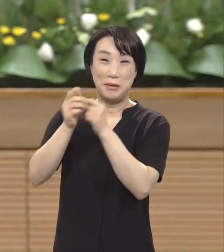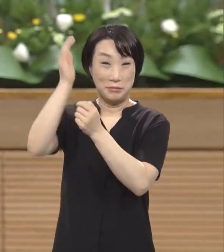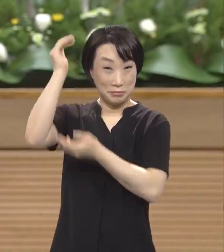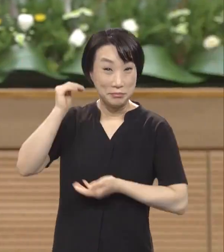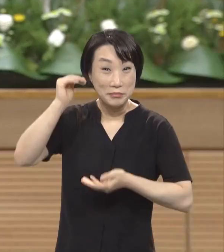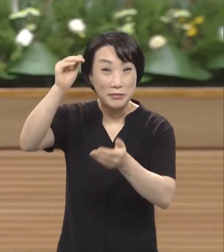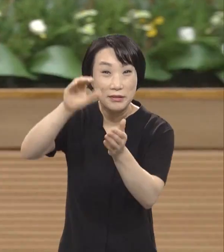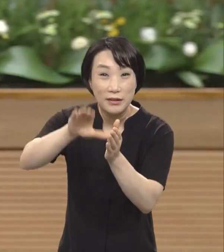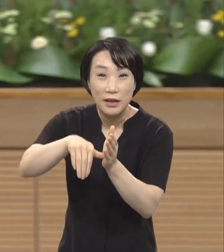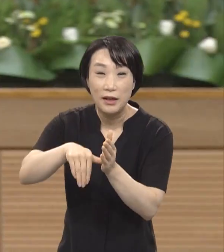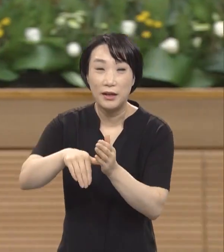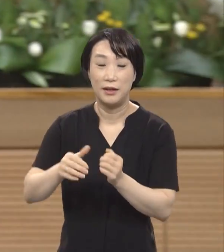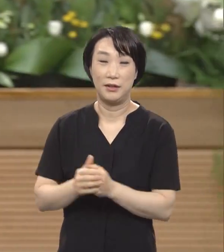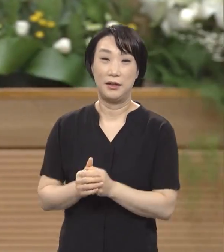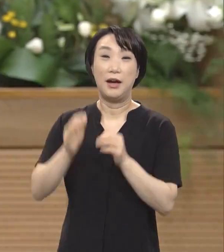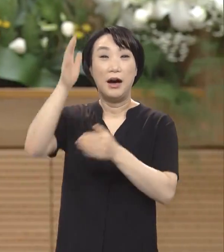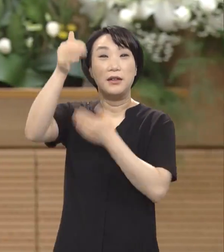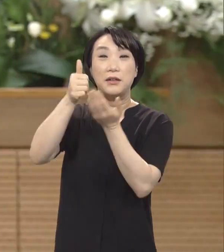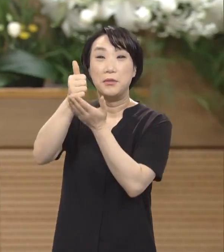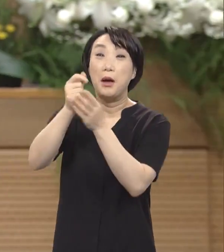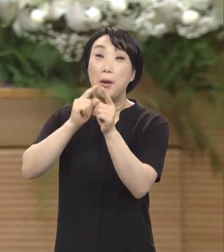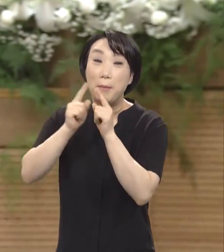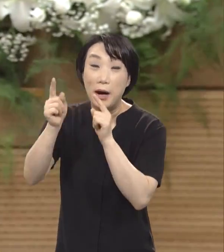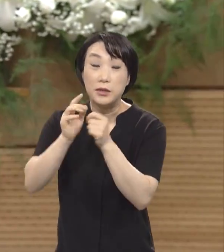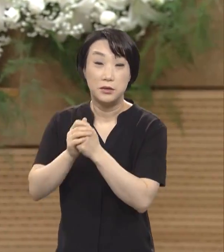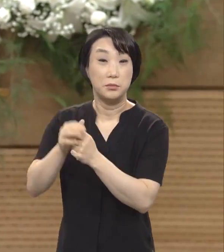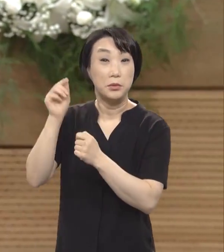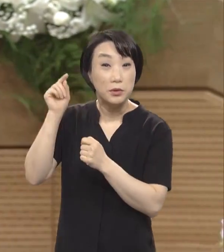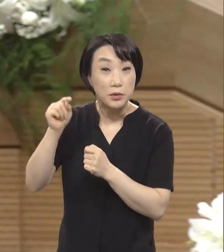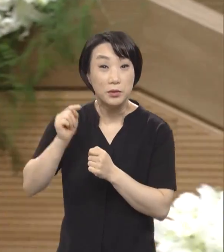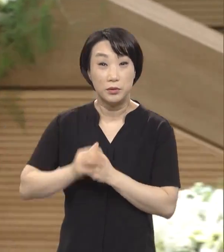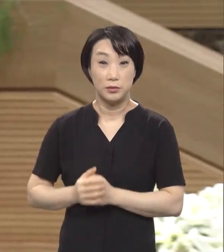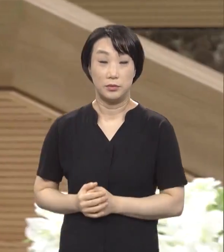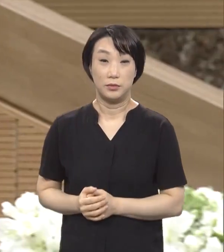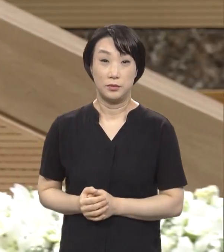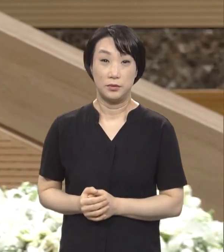때 하나님 말씀에 관해서